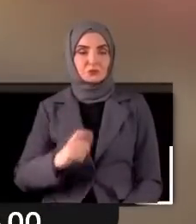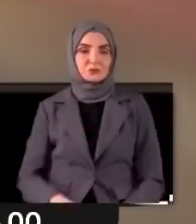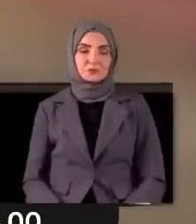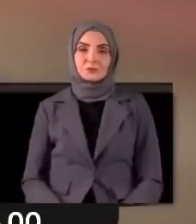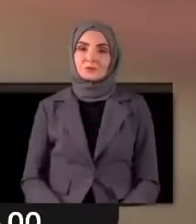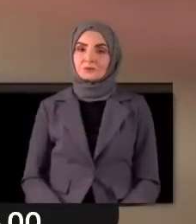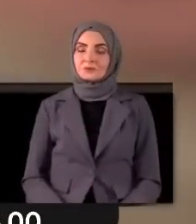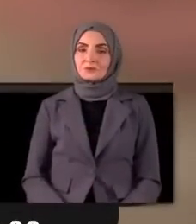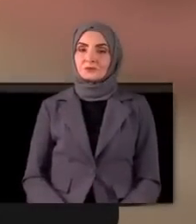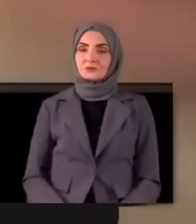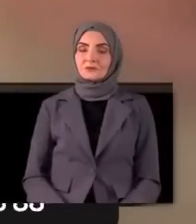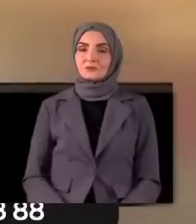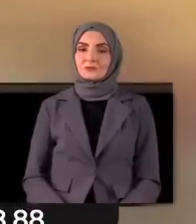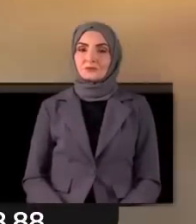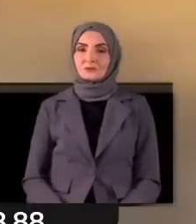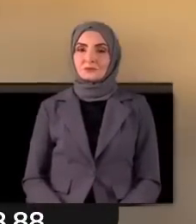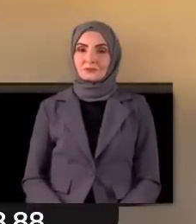Evet. Hey.